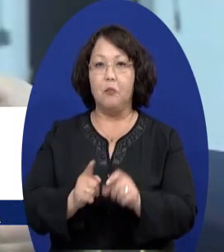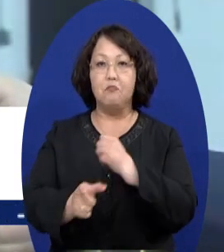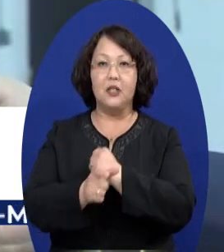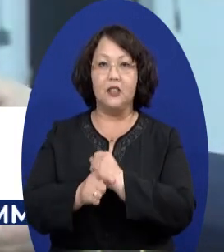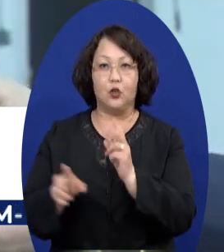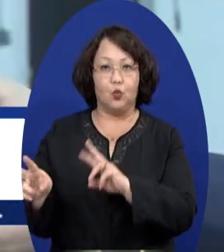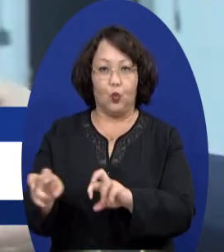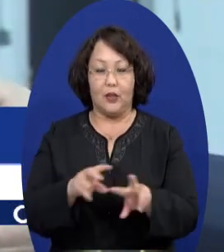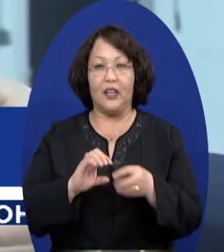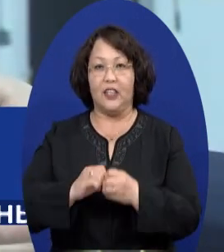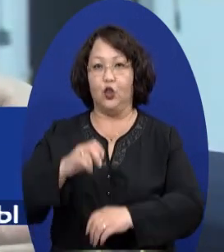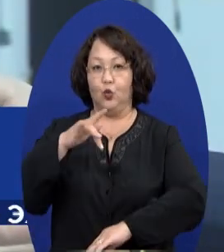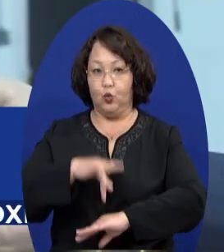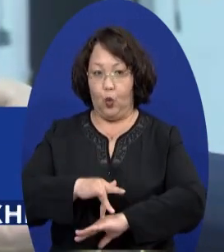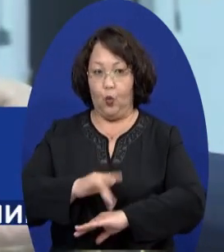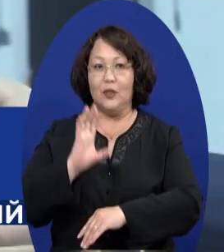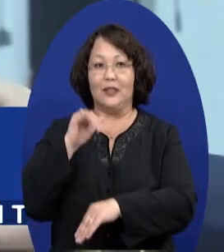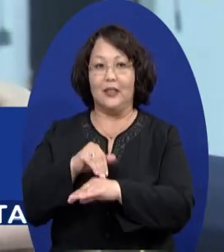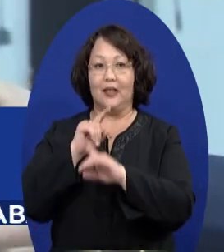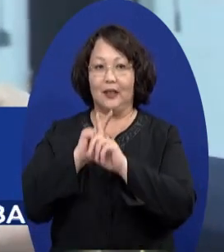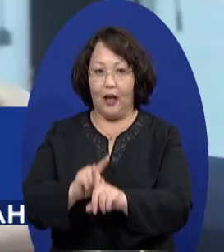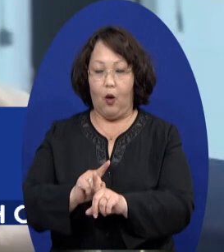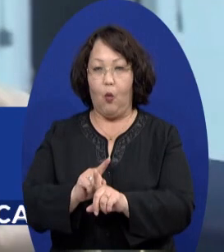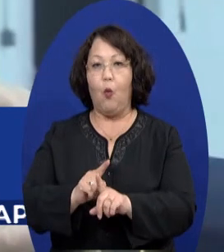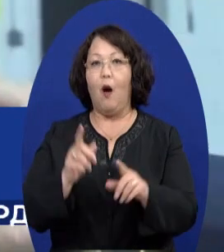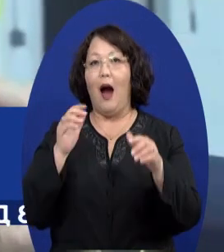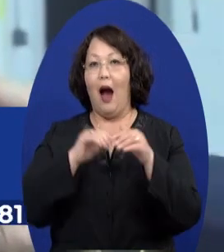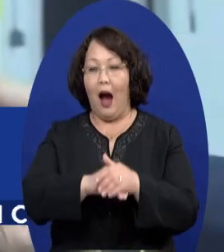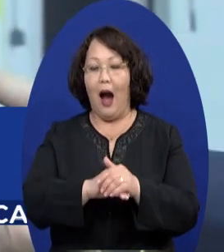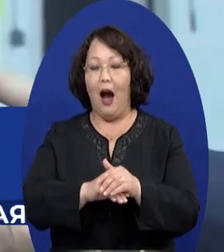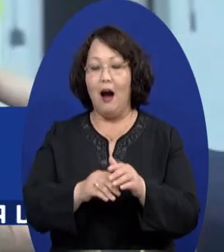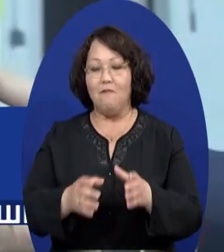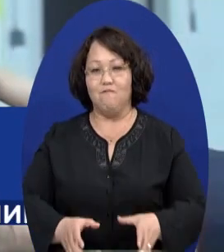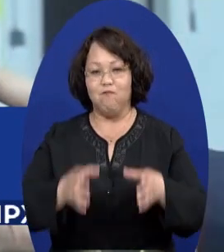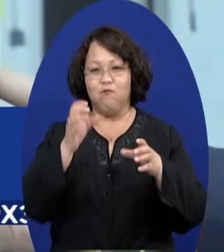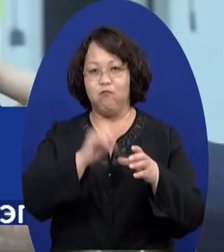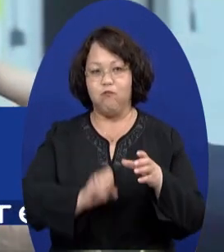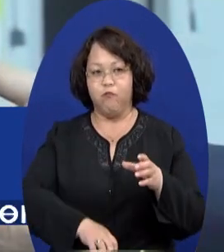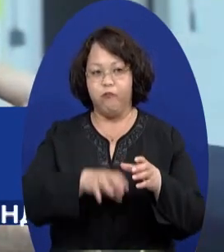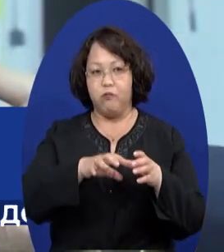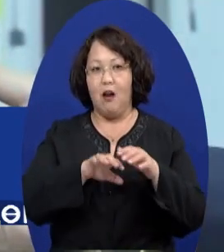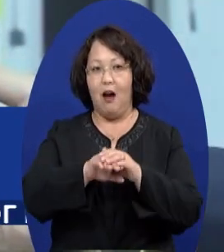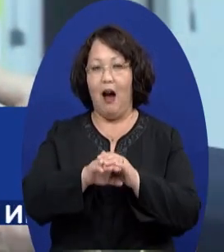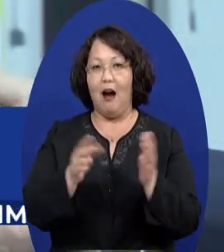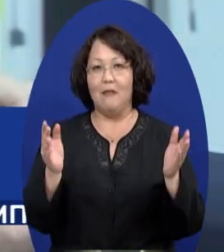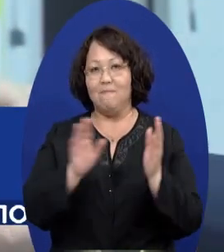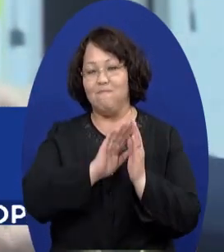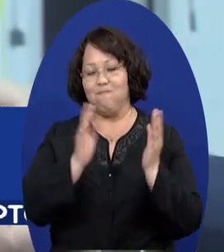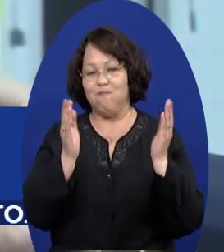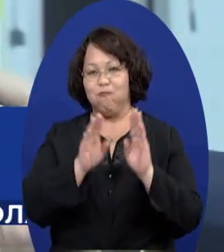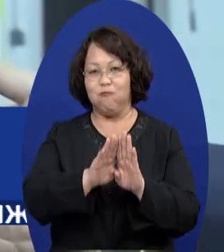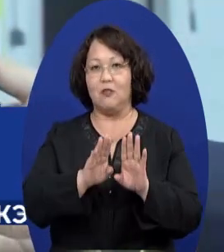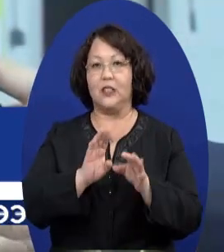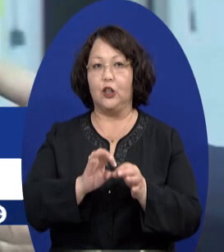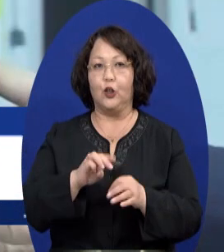судалгаа шинжилгээ хийх төв, стандартын дагуу агуулах, стандартын дагуу одоо олон улсын стандартын дагуу ийм одоо генетик нөөцийн төвтэй болж байгаа гэдэг